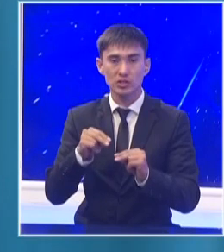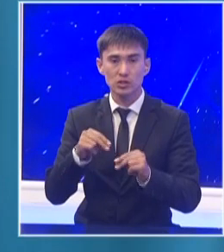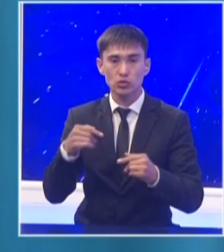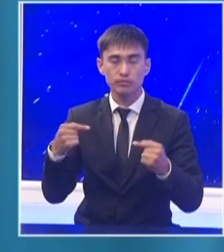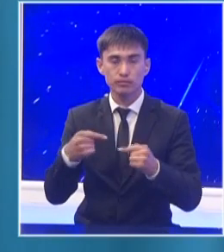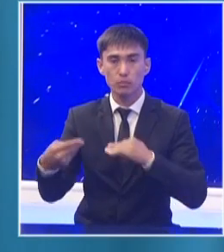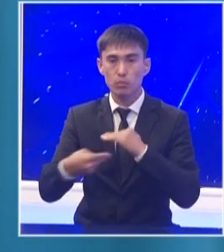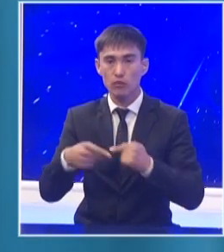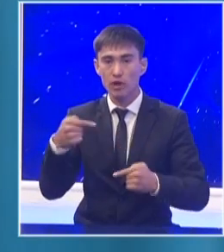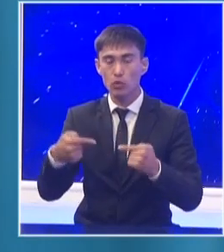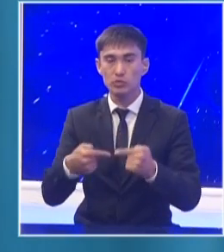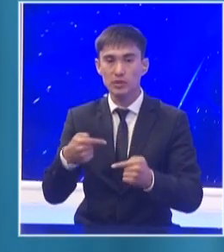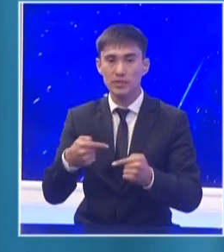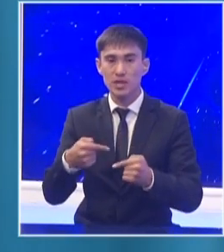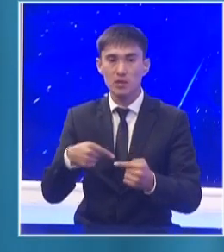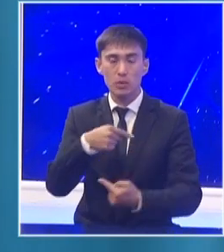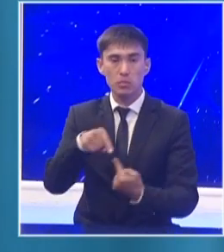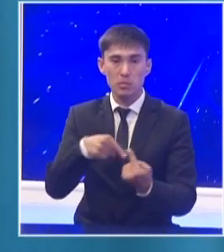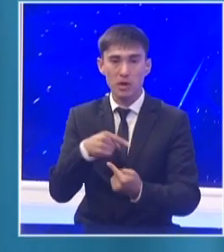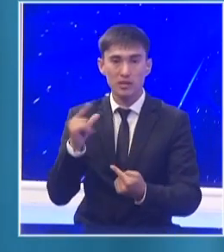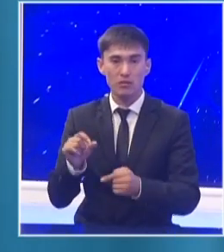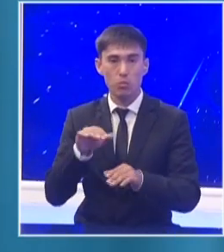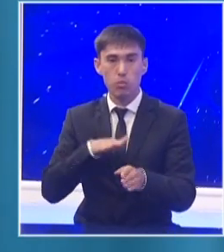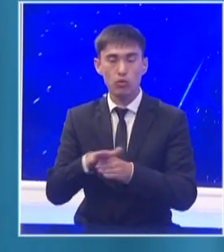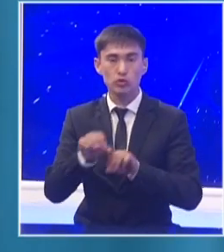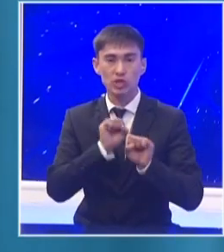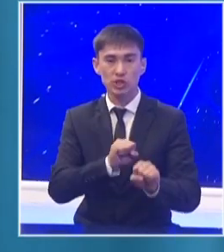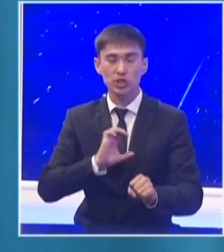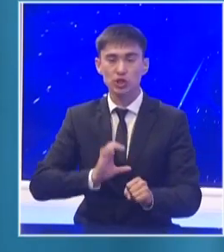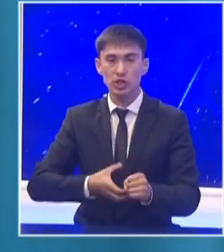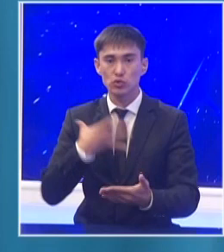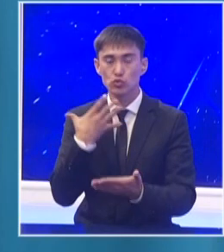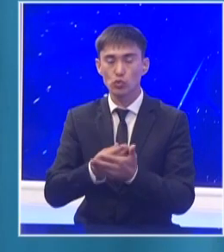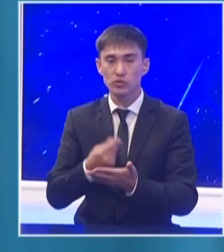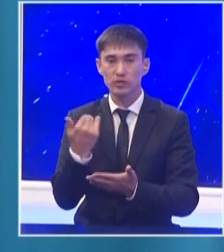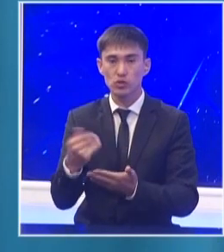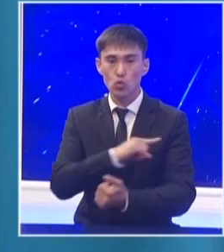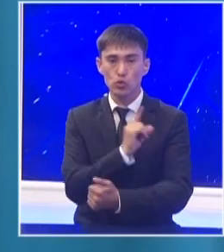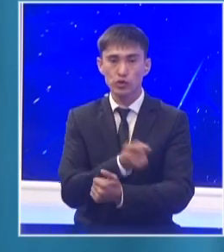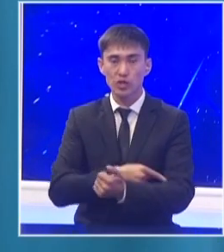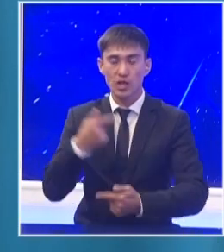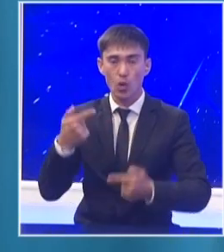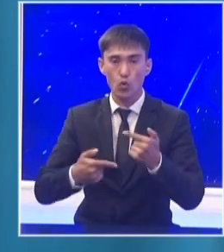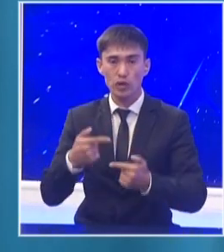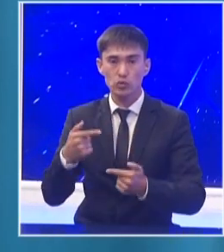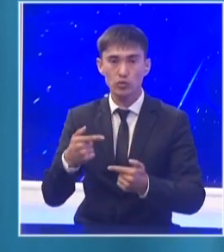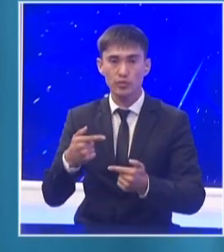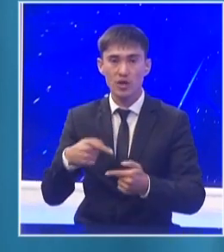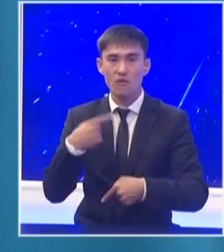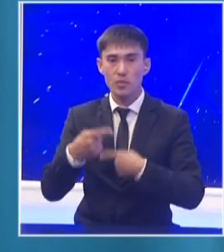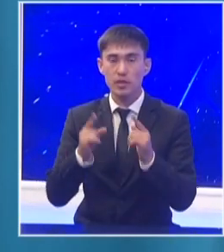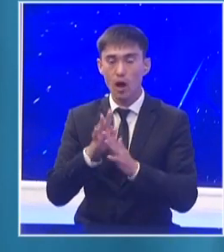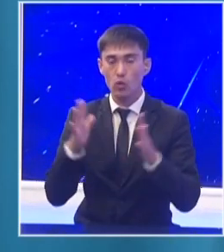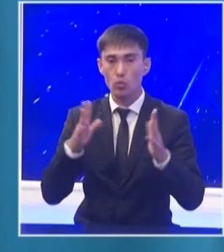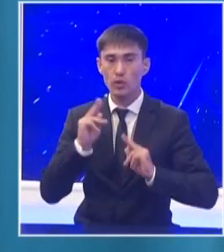поддержать инициативы предпринимателей, полностью защитить частную собственность, усилить конкуренцию. Впереди